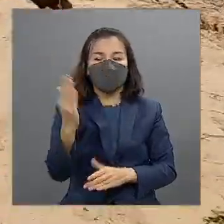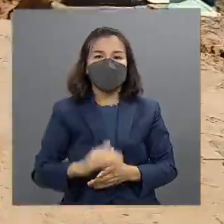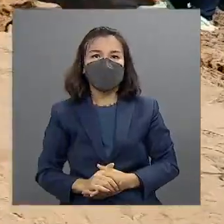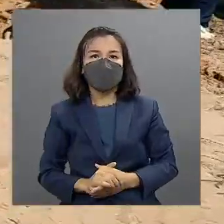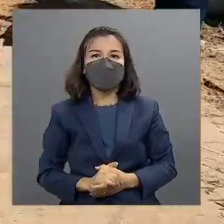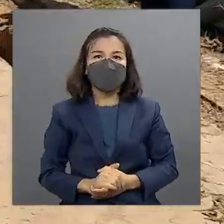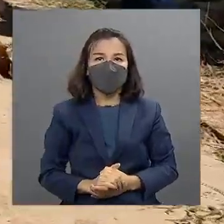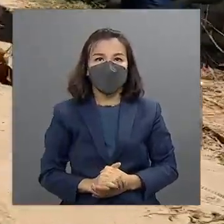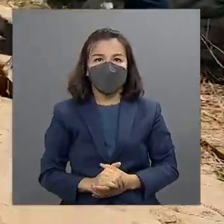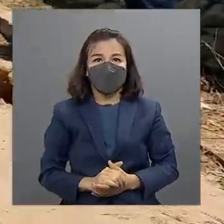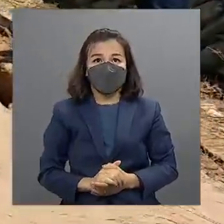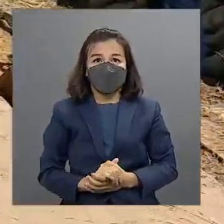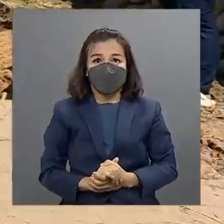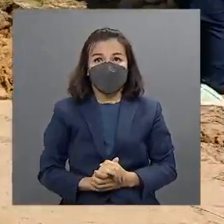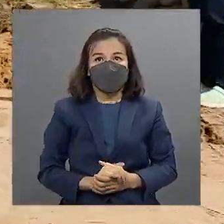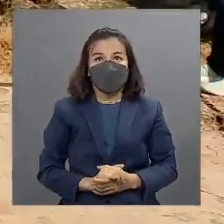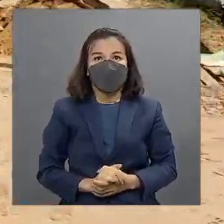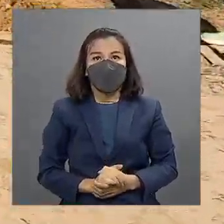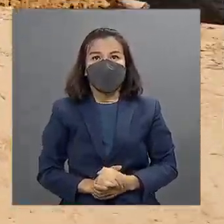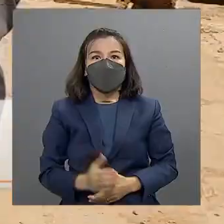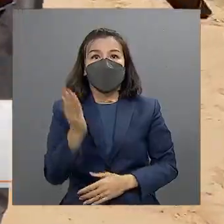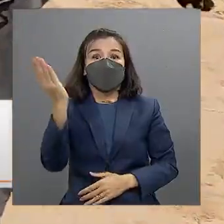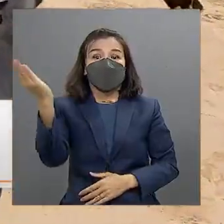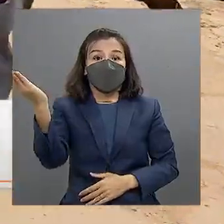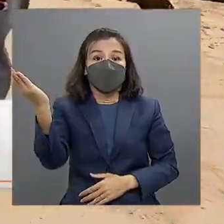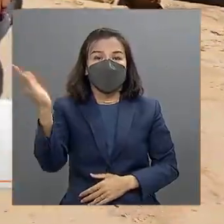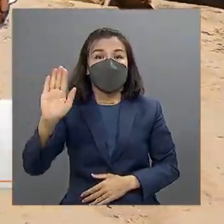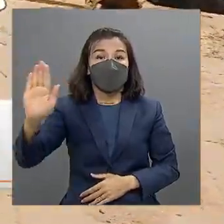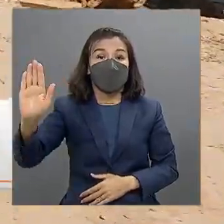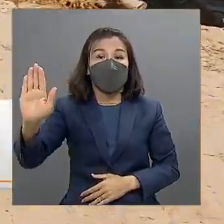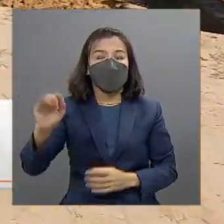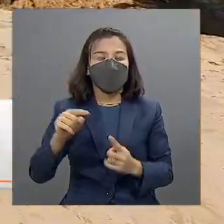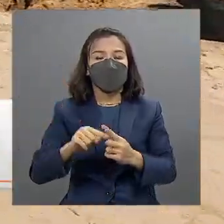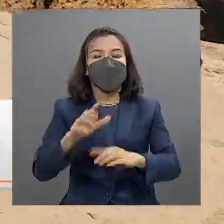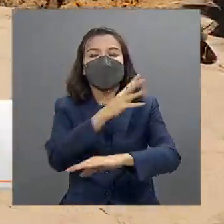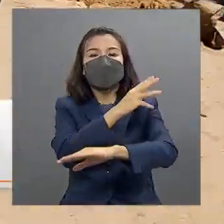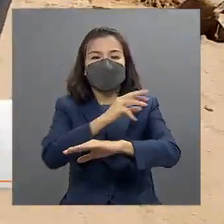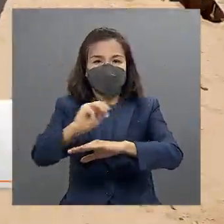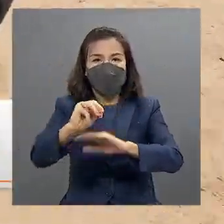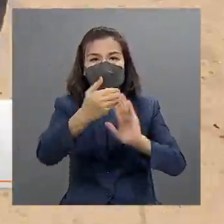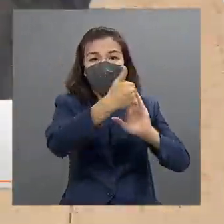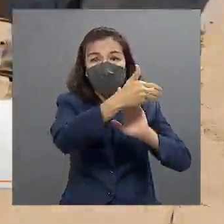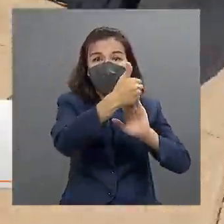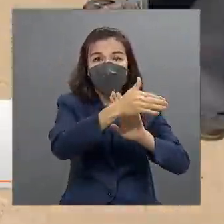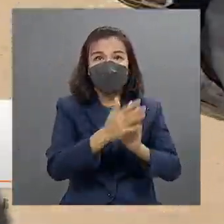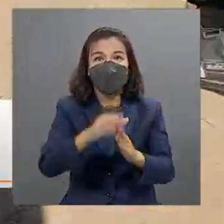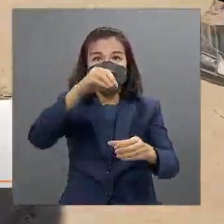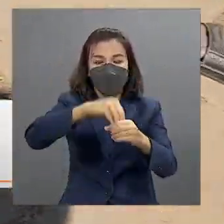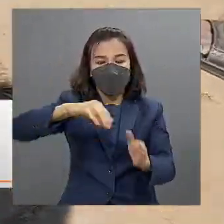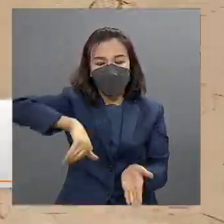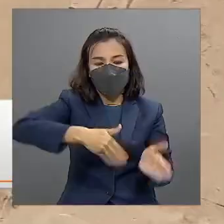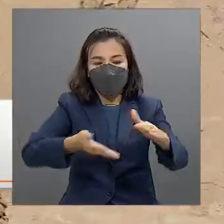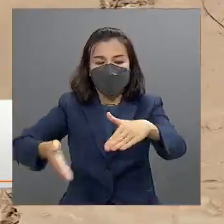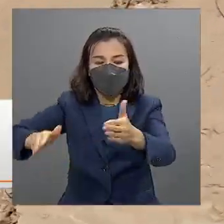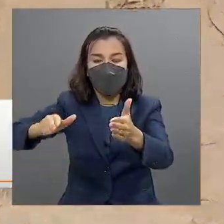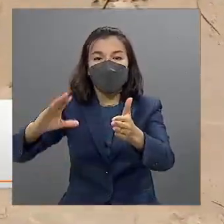ไปกัที่จงหวัดมหาศรรคคามค่ะคณผชมค่ะ กเป็พ้นที่หนึ่นะคะที่อยู่ติดแ่น้าฉีที่ขาวลพ้ที่ป